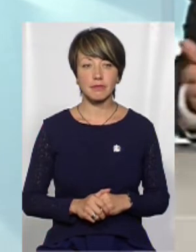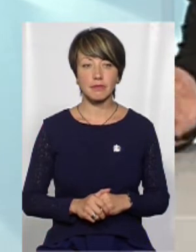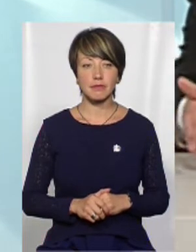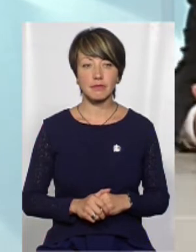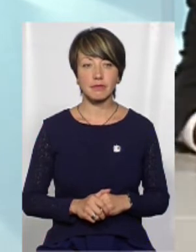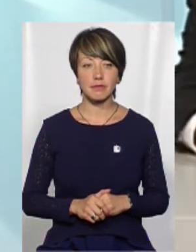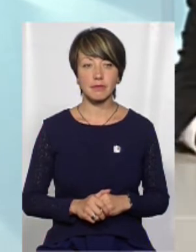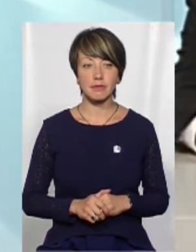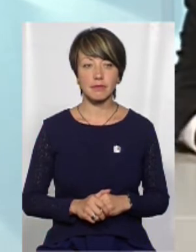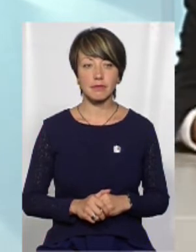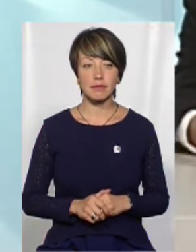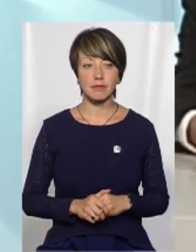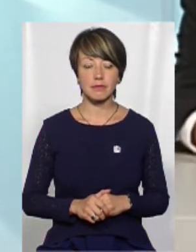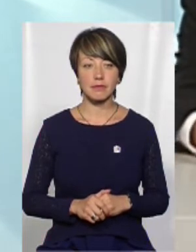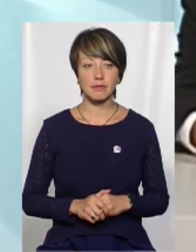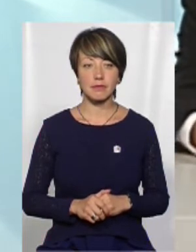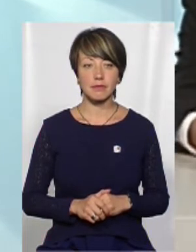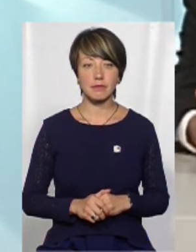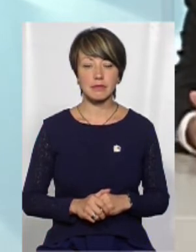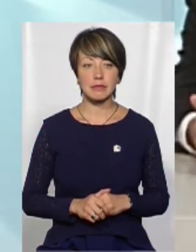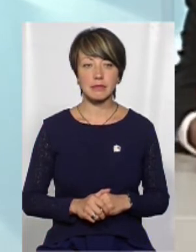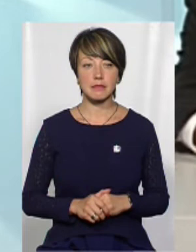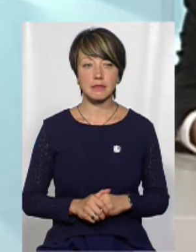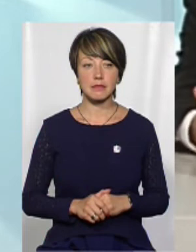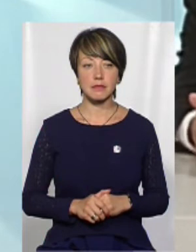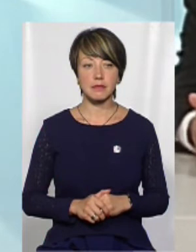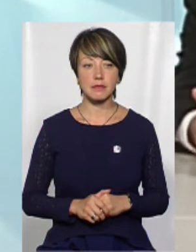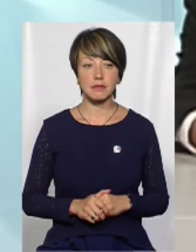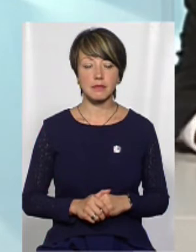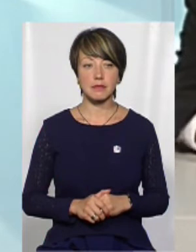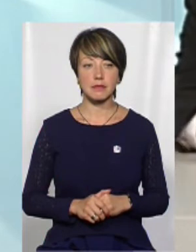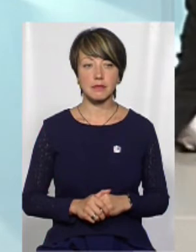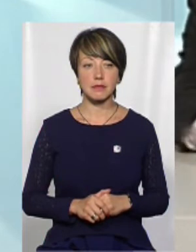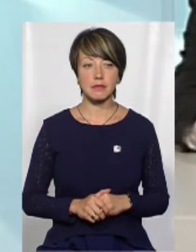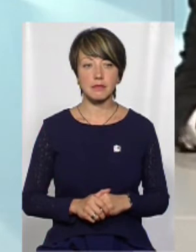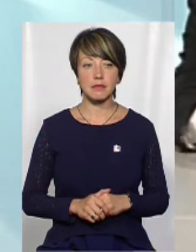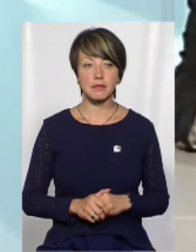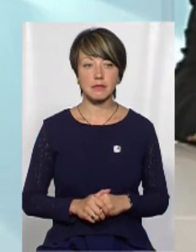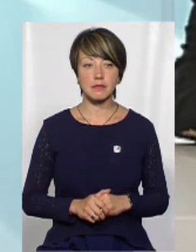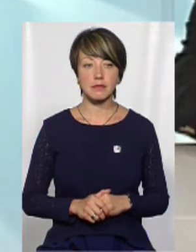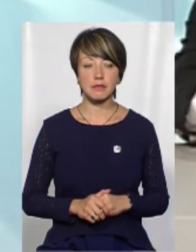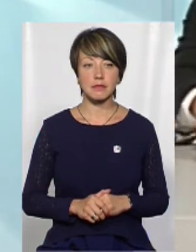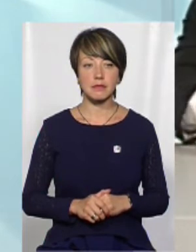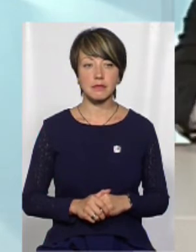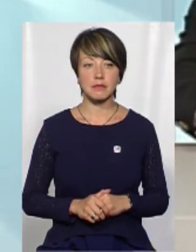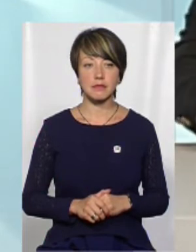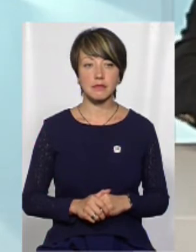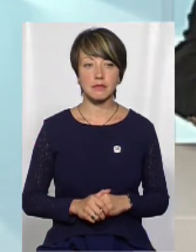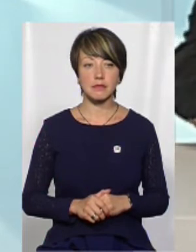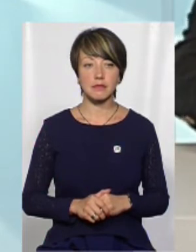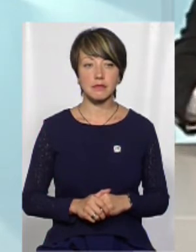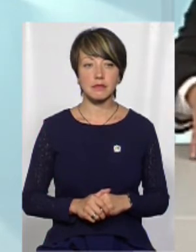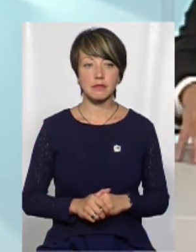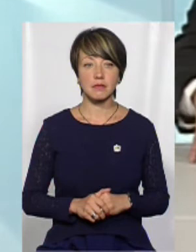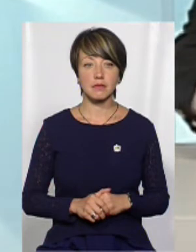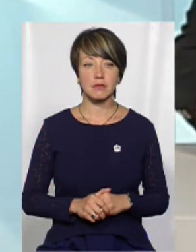des centaines de magasins. Donc, pour eux, c'est facile de faire de la publicité, de se faire connaître. Ils ont beaucoup, beaucoup... Ça n'existe presque plus, les